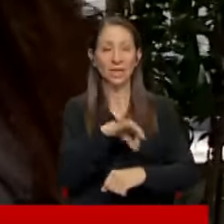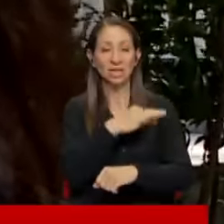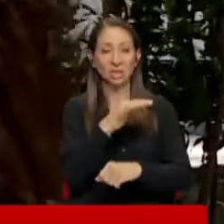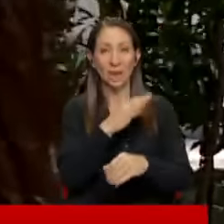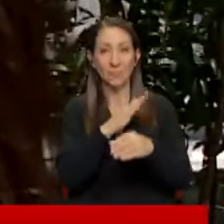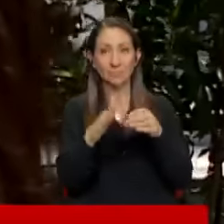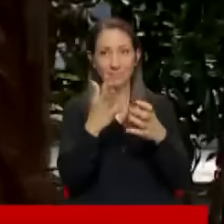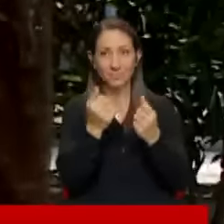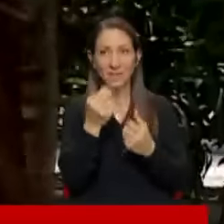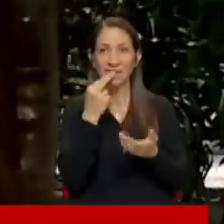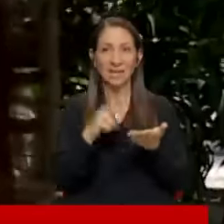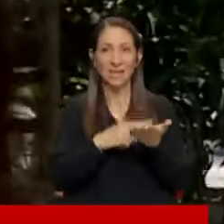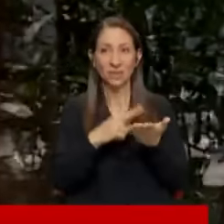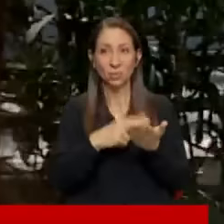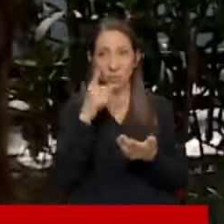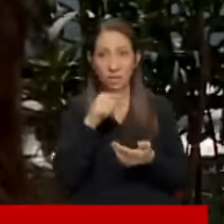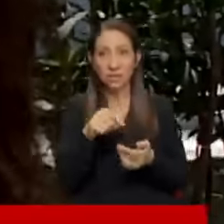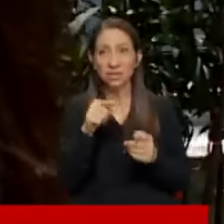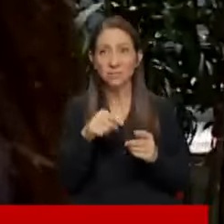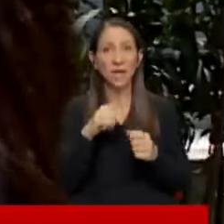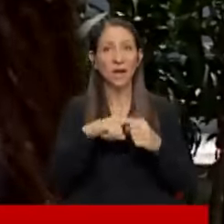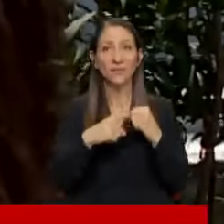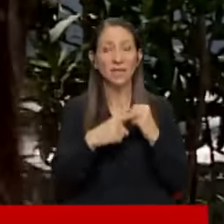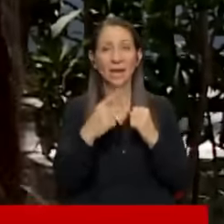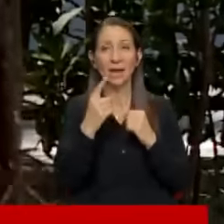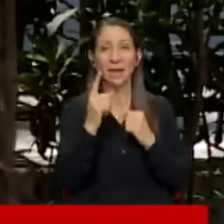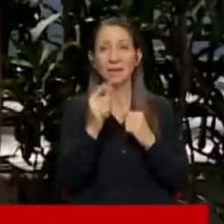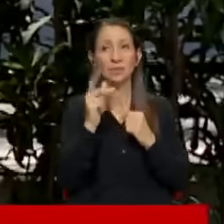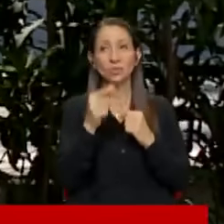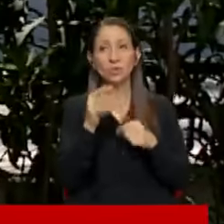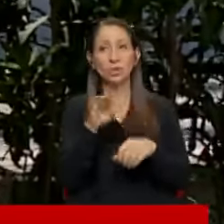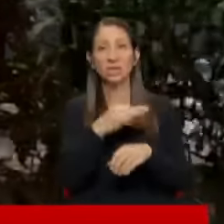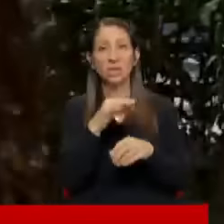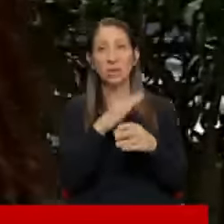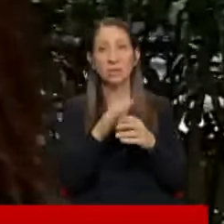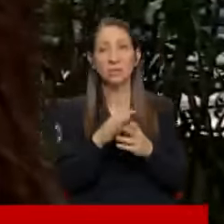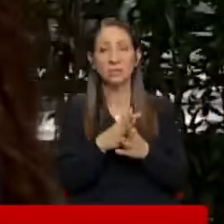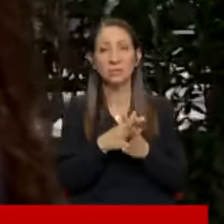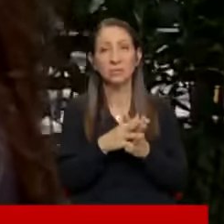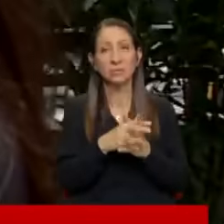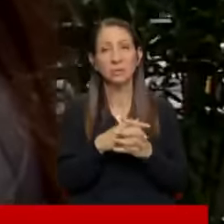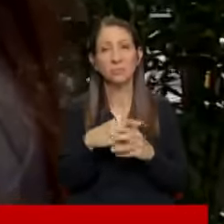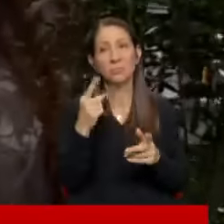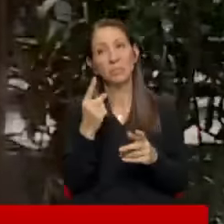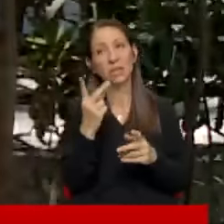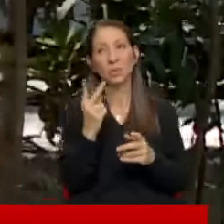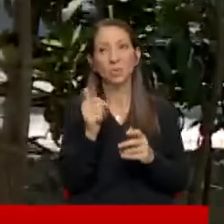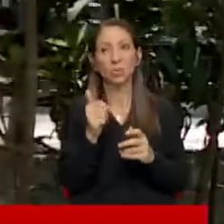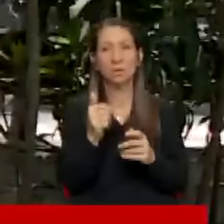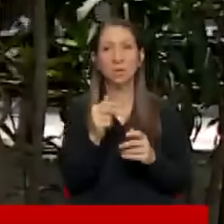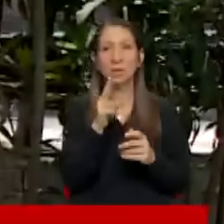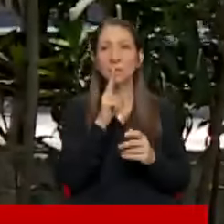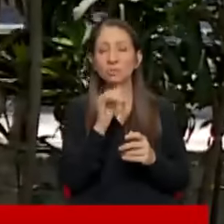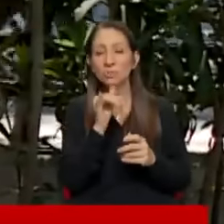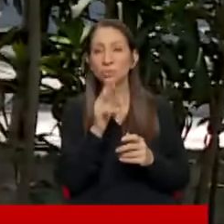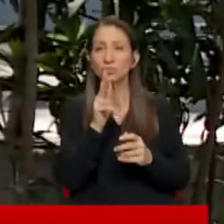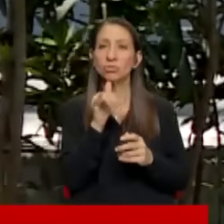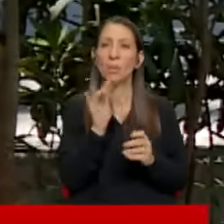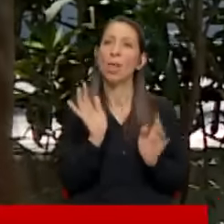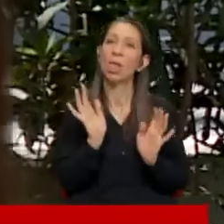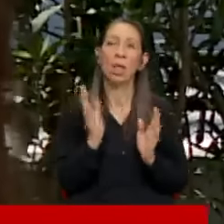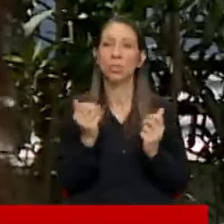peynir tüketiyorduk kahvaltıdan dolayı. Şimdi haftada kaç gün kaşar peyniri geliyor sofraya? Yani bir ya da iki gün. 200 gram, 300 gram.